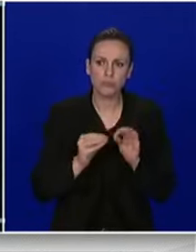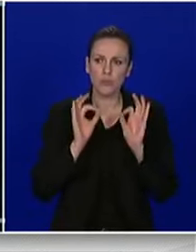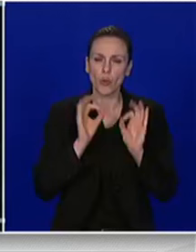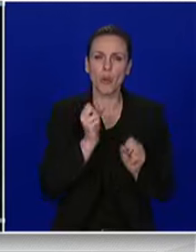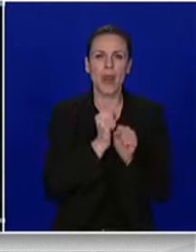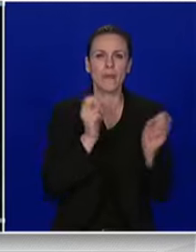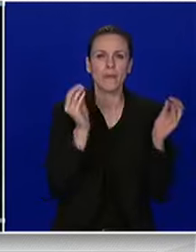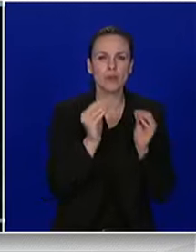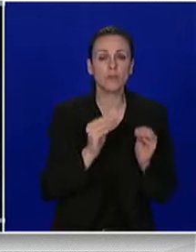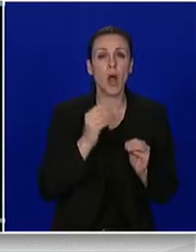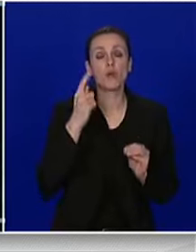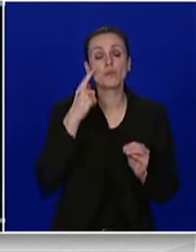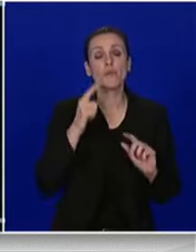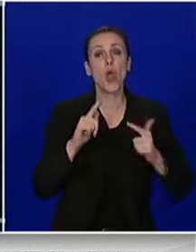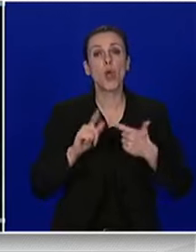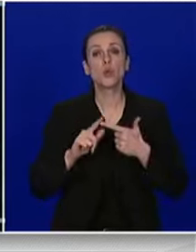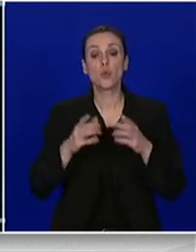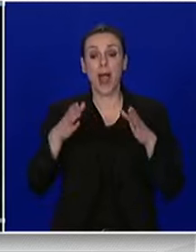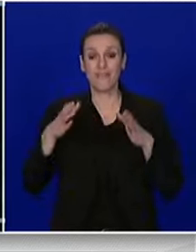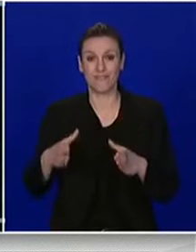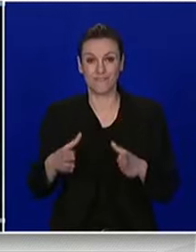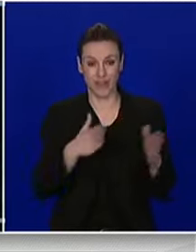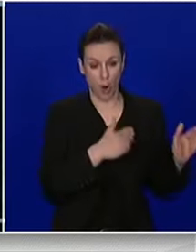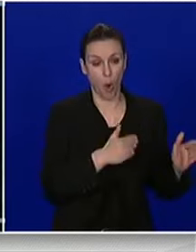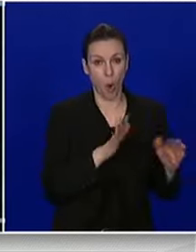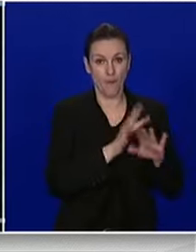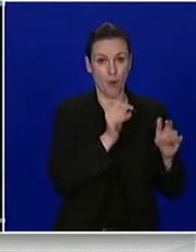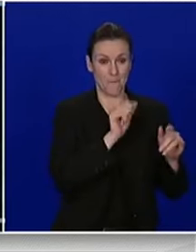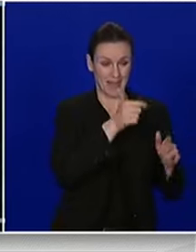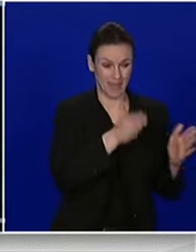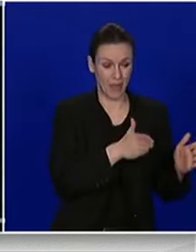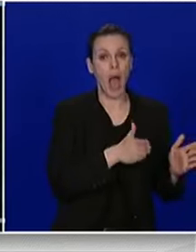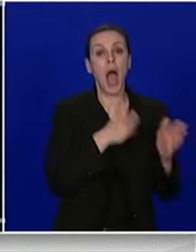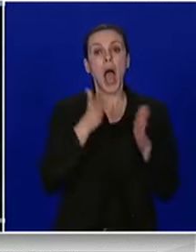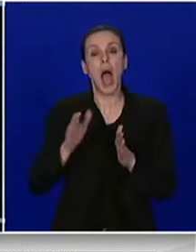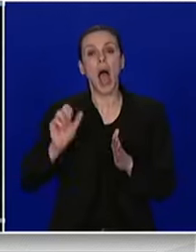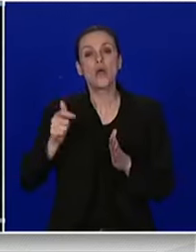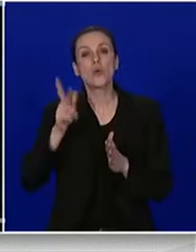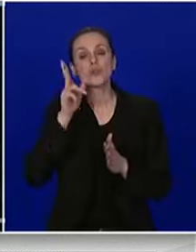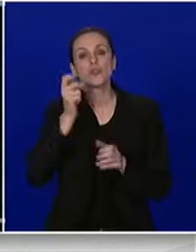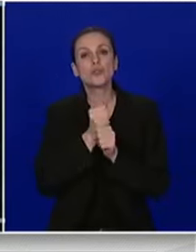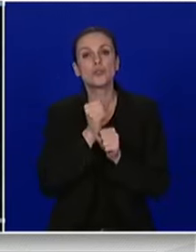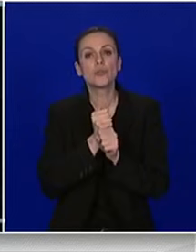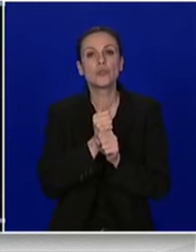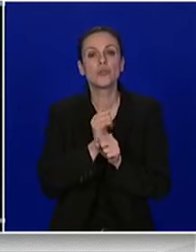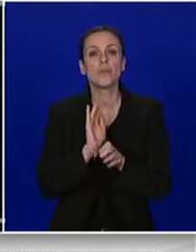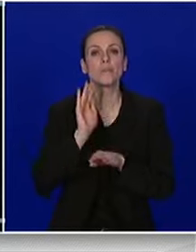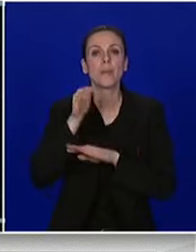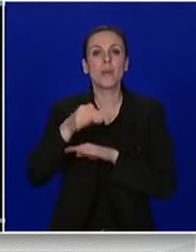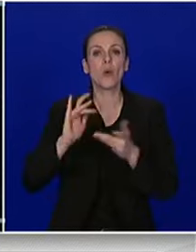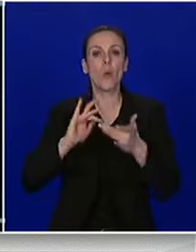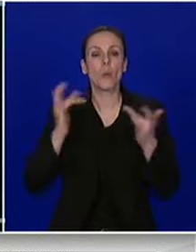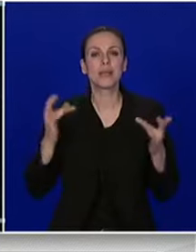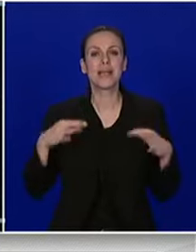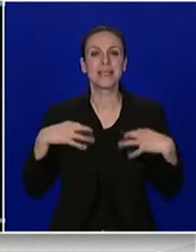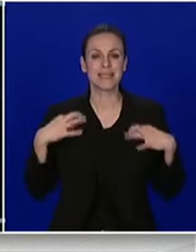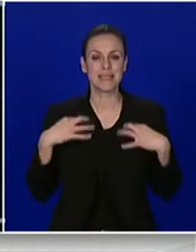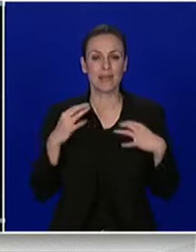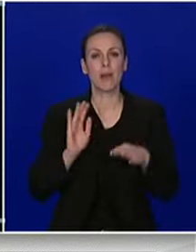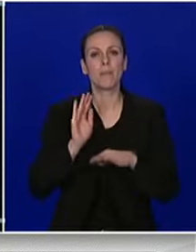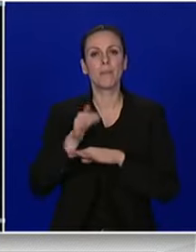u drugoj fazi dodati još jedan način prijavljivanja, a to je putem portala zdravlje, odnosno prijavom kroz